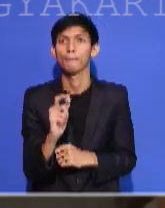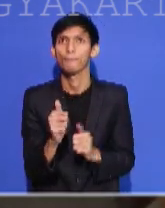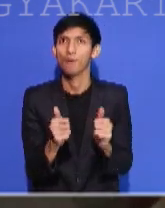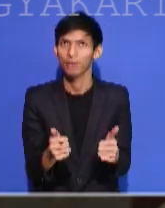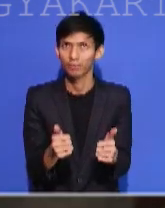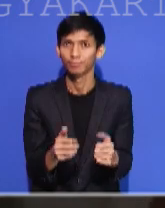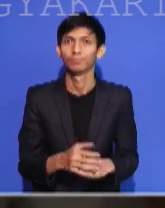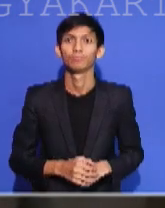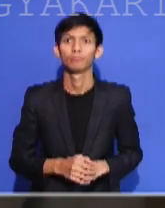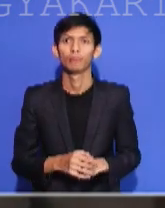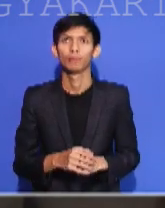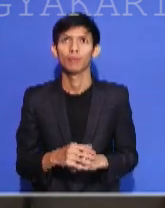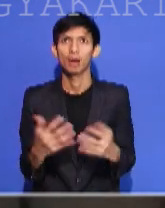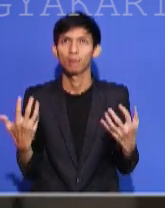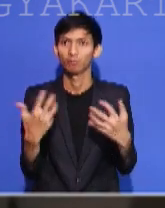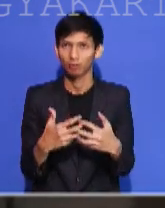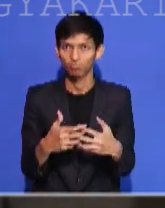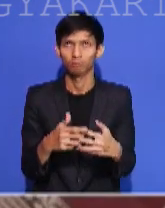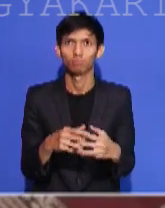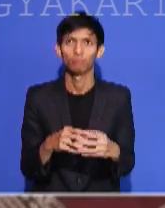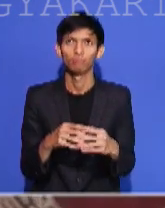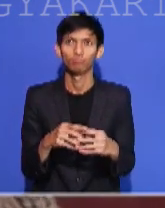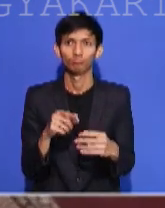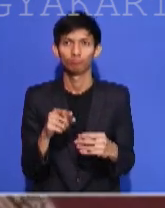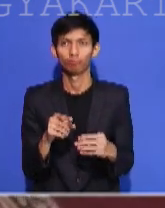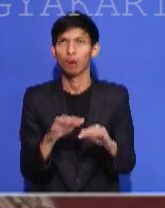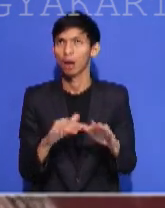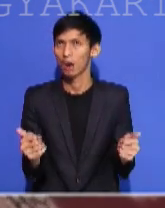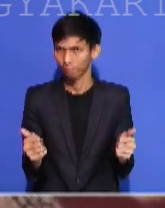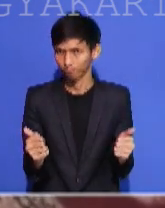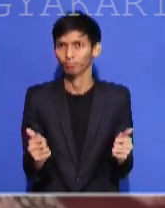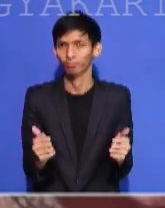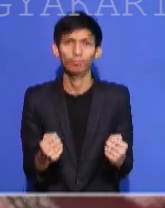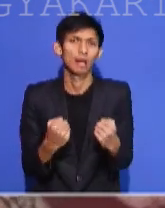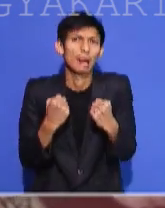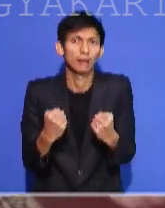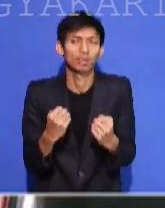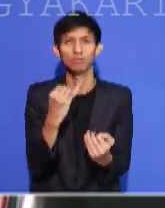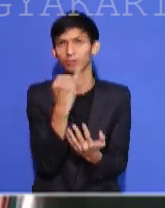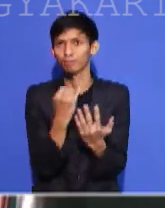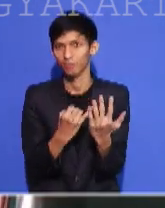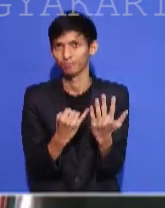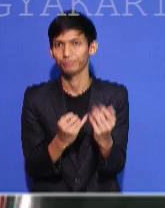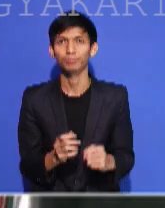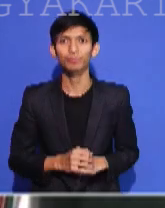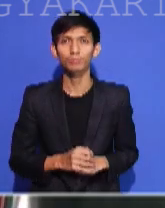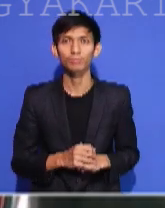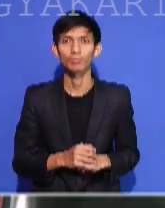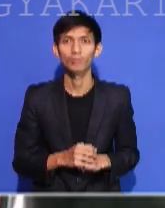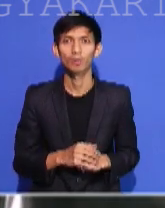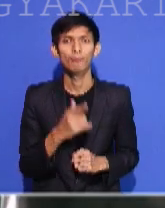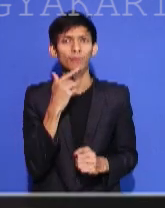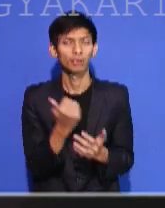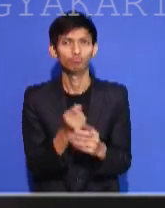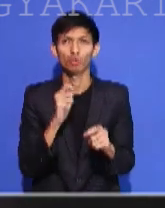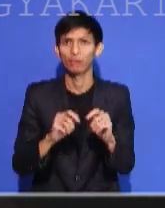untuk diterapkan oleh guru atau pendidik agar anak-anak didik memiliki gairah untuk belajar menggambar sebagai bagian penting dalam pembentukan